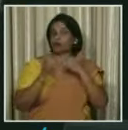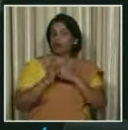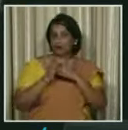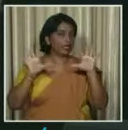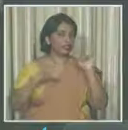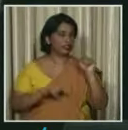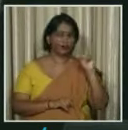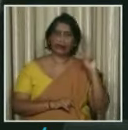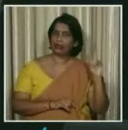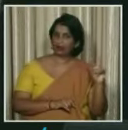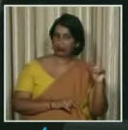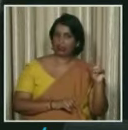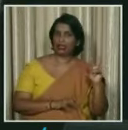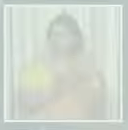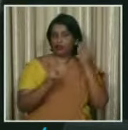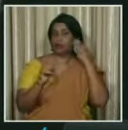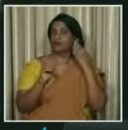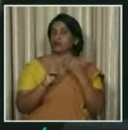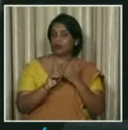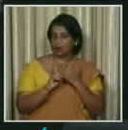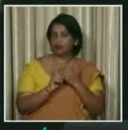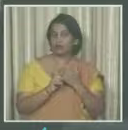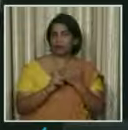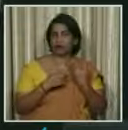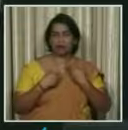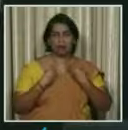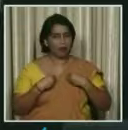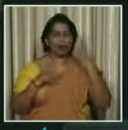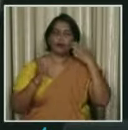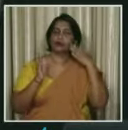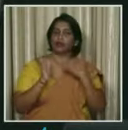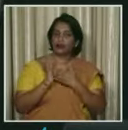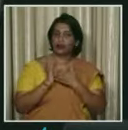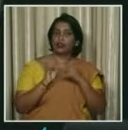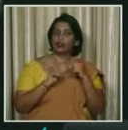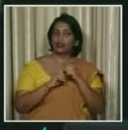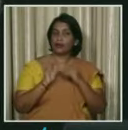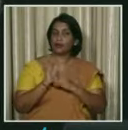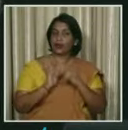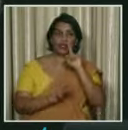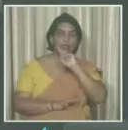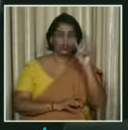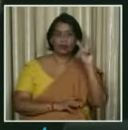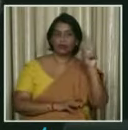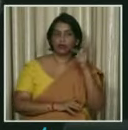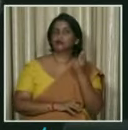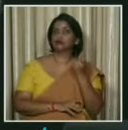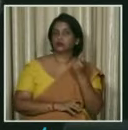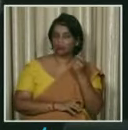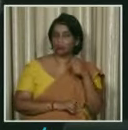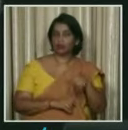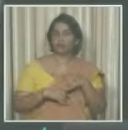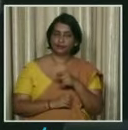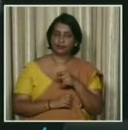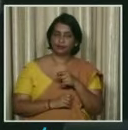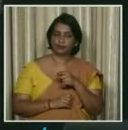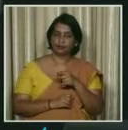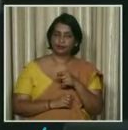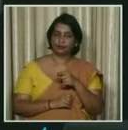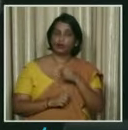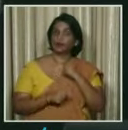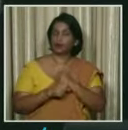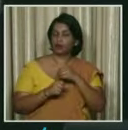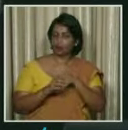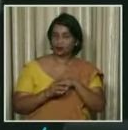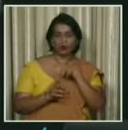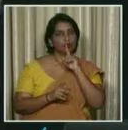දෙන්නේ. විශේෂයෙන් එක්ස්ප්‍රස් පර්ල් නෞකාව වෙනුවෙන් අපිට වෙච්ච හානි සඳහා $10.12 million මුදලක් අපිට මේ වෙනකොට ලබා දීලා තියෙනවා. ආණ්ඩුපක්ෂය